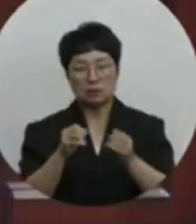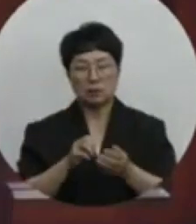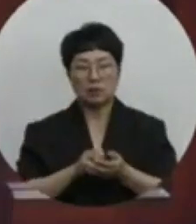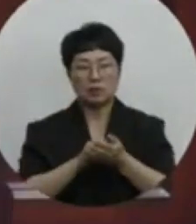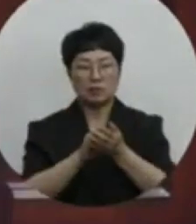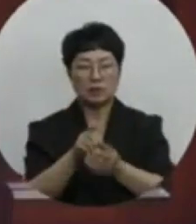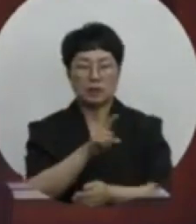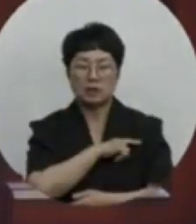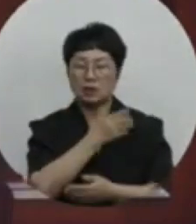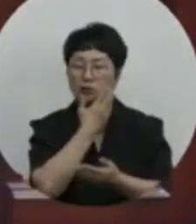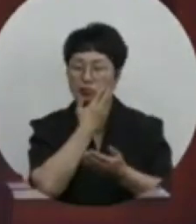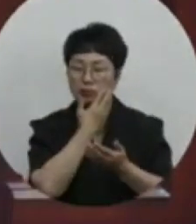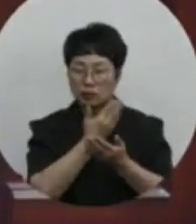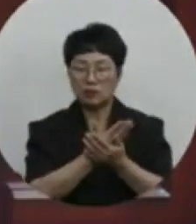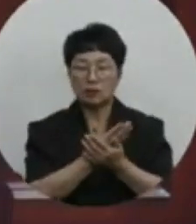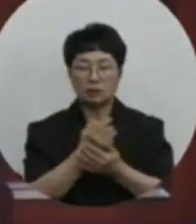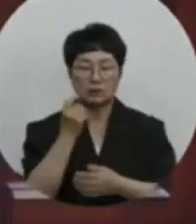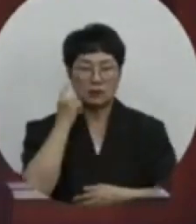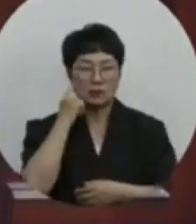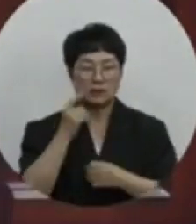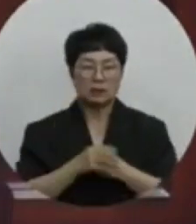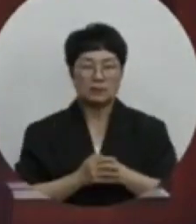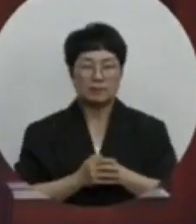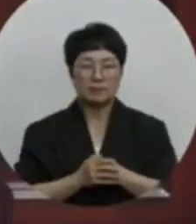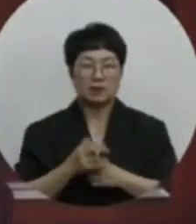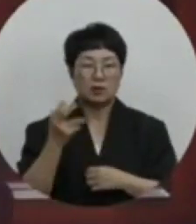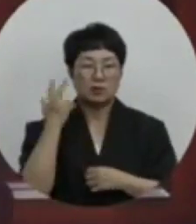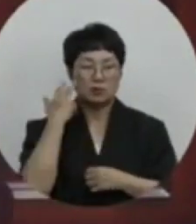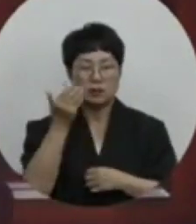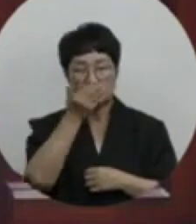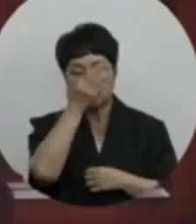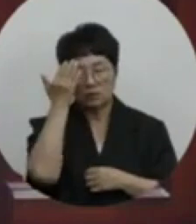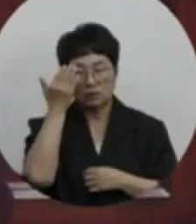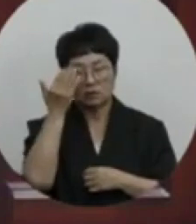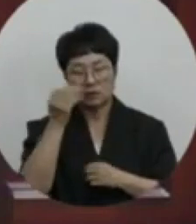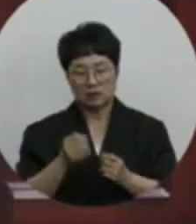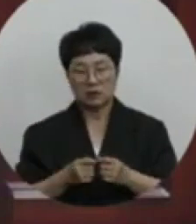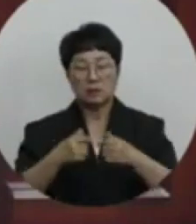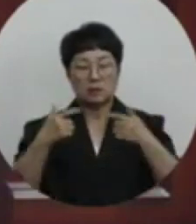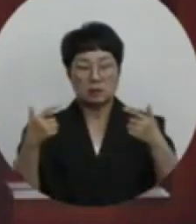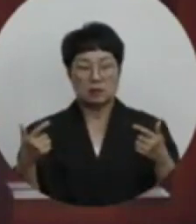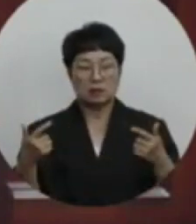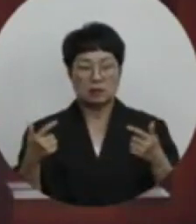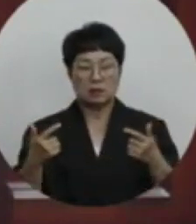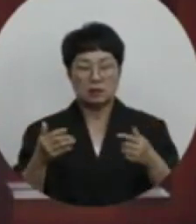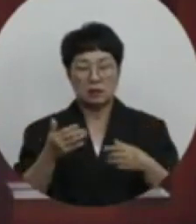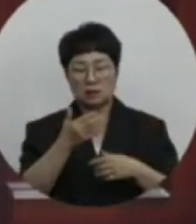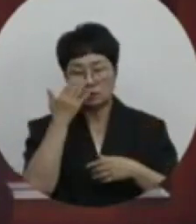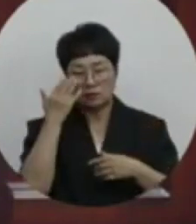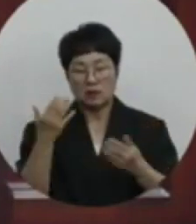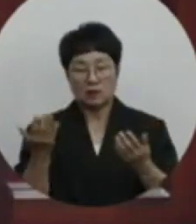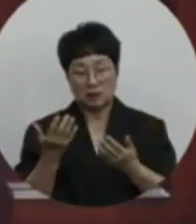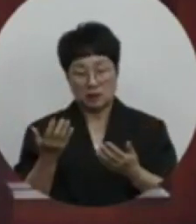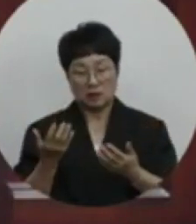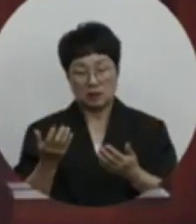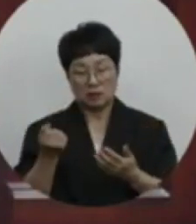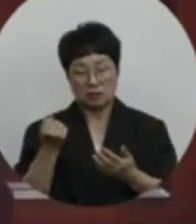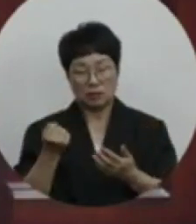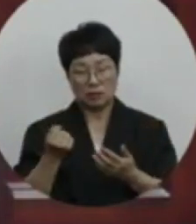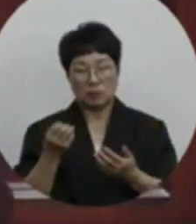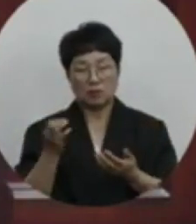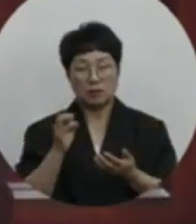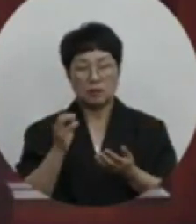가장 중요한 요소라고 생각합니다. 여주의 청년들이 늘어나면 청년들이 일을 함으로써